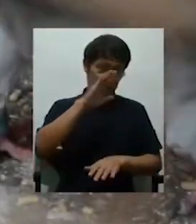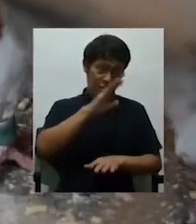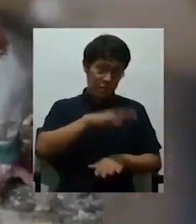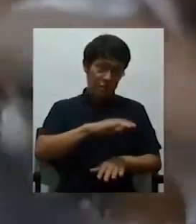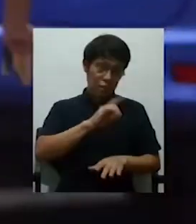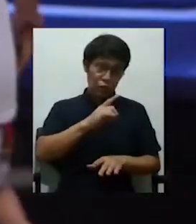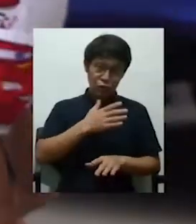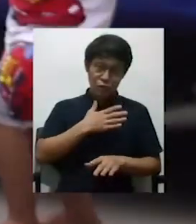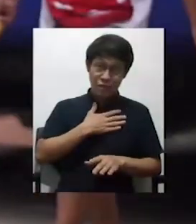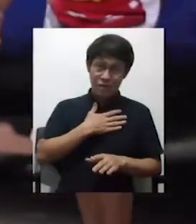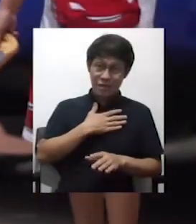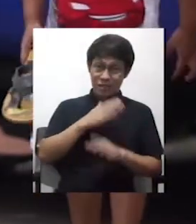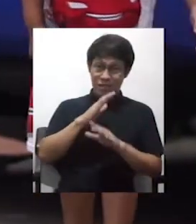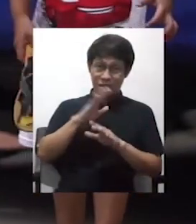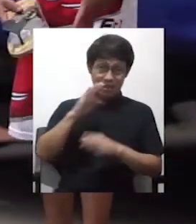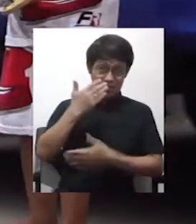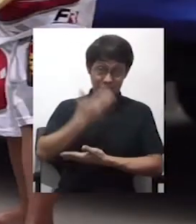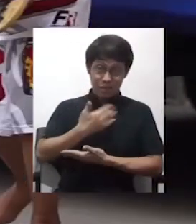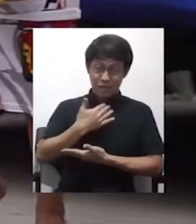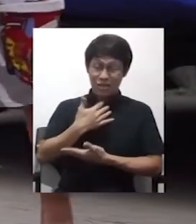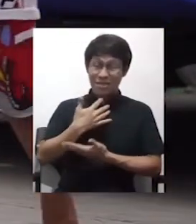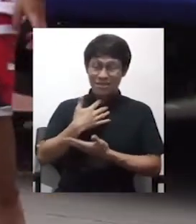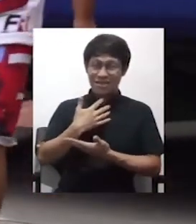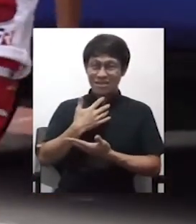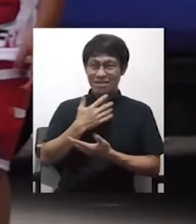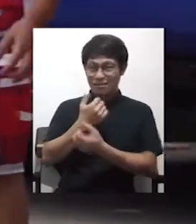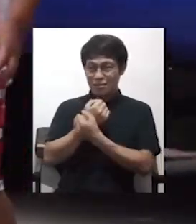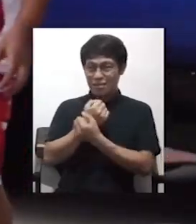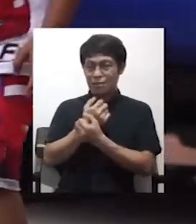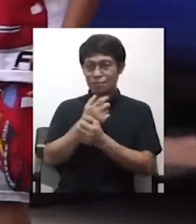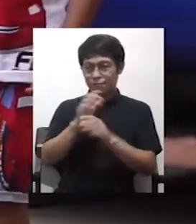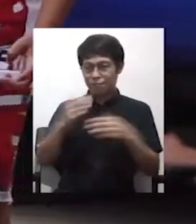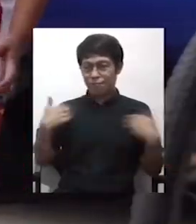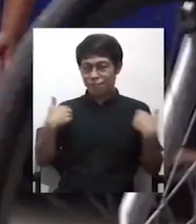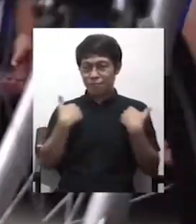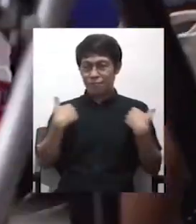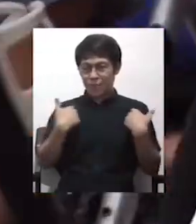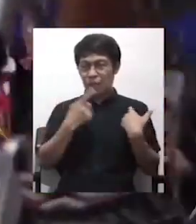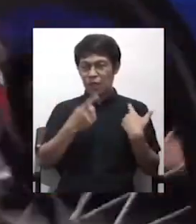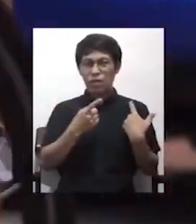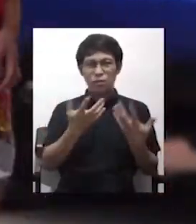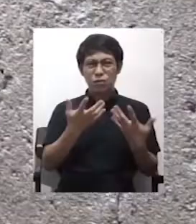Gustong-gusto niya talaga. Mahilig siya makipaglaro sa ibang